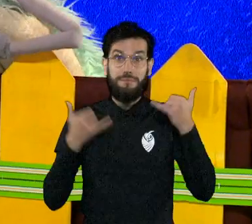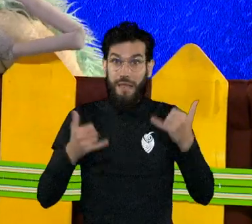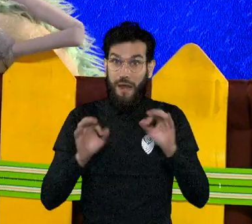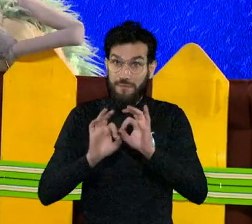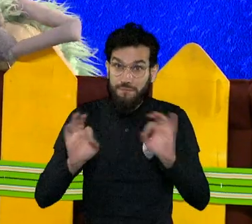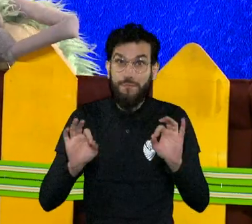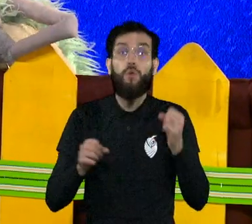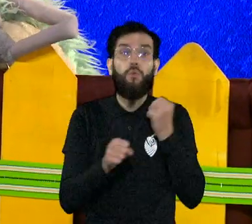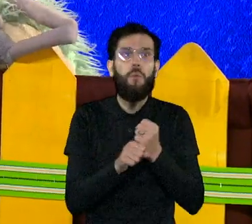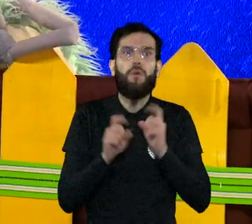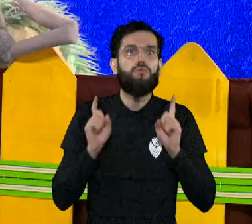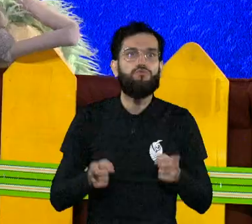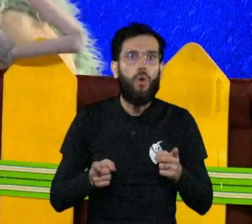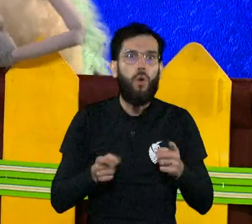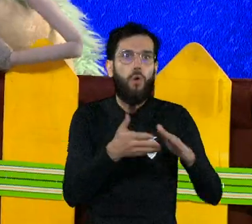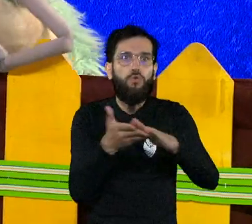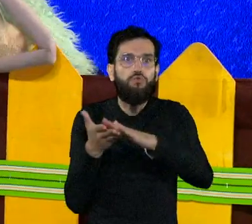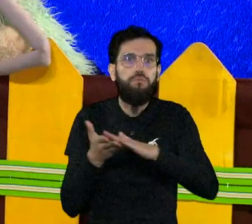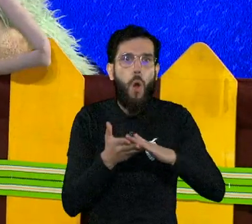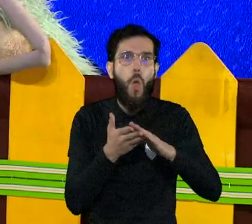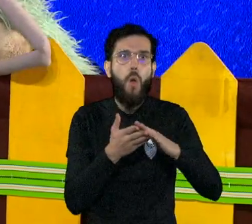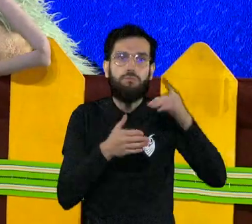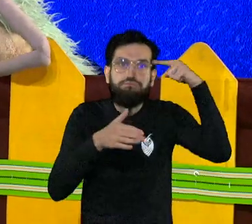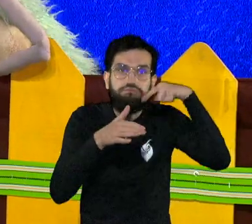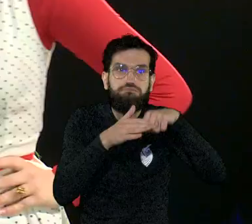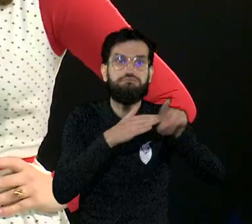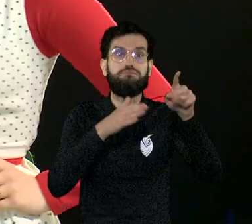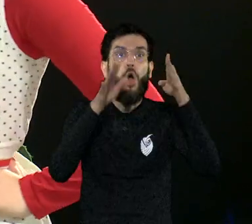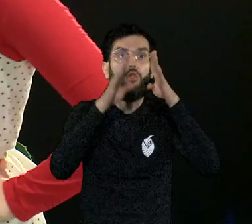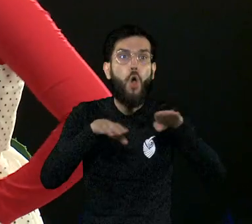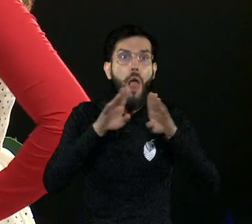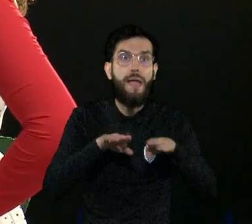sa vyberieme do lesa. Čo poviete?